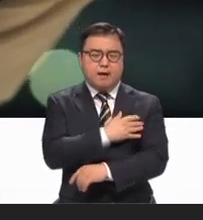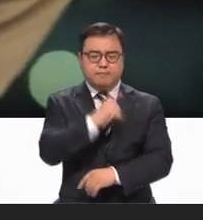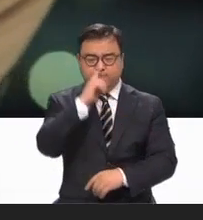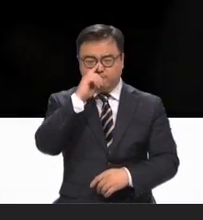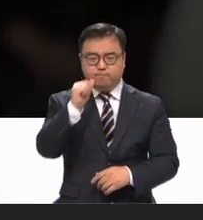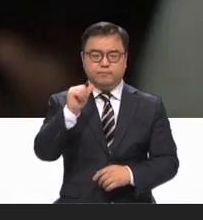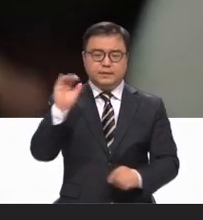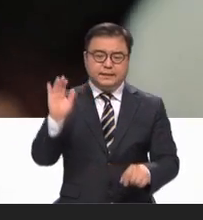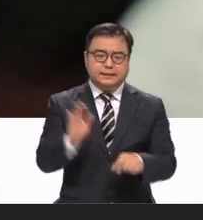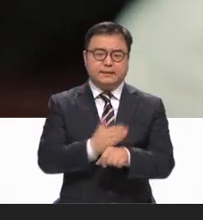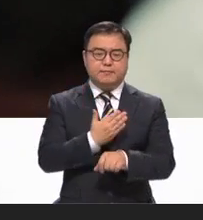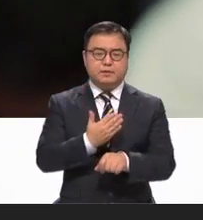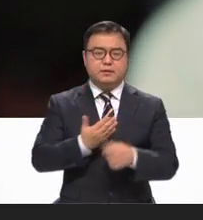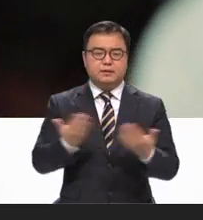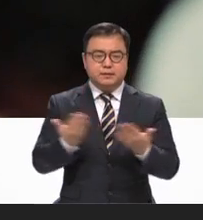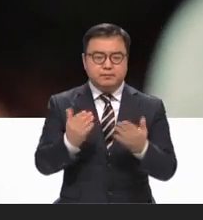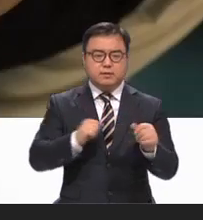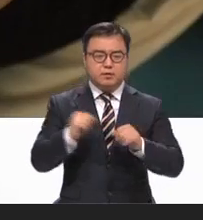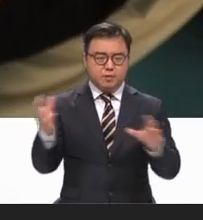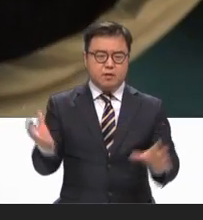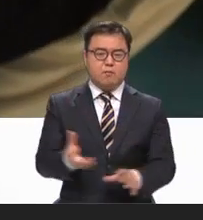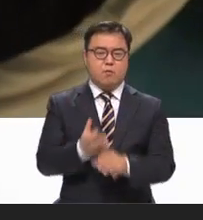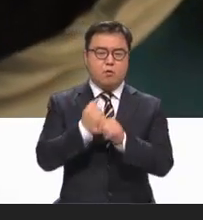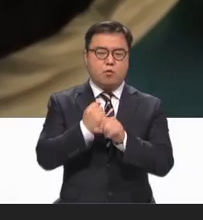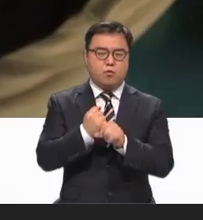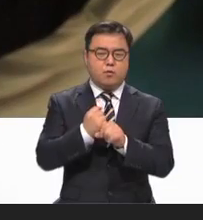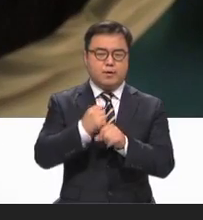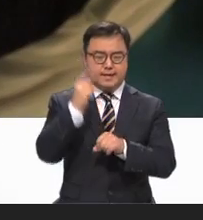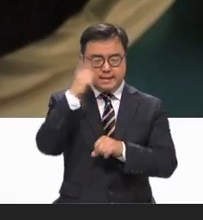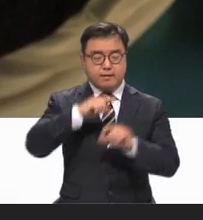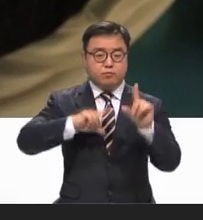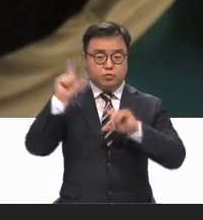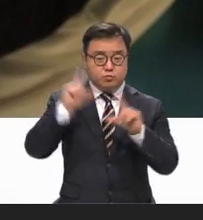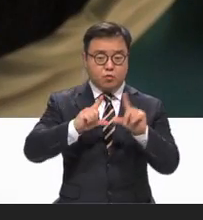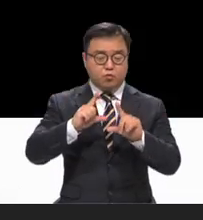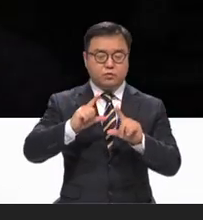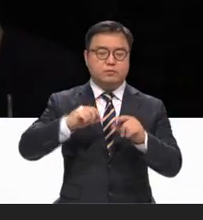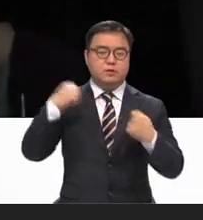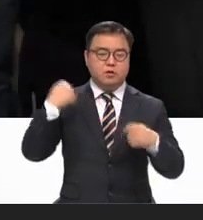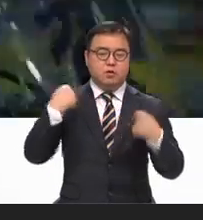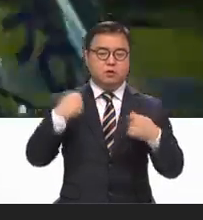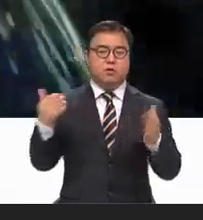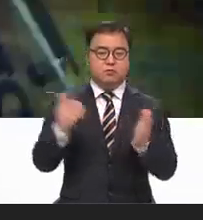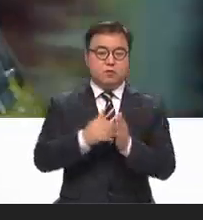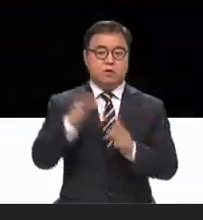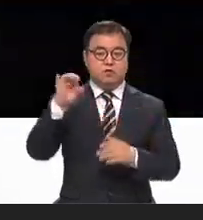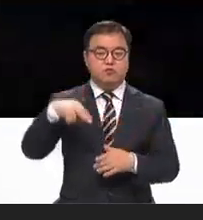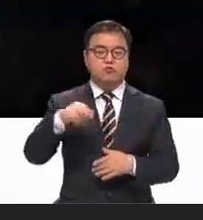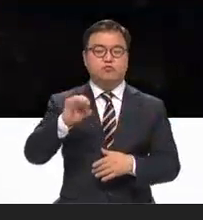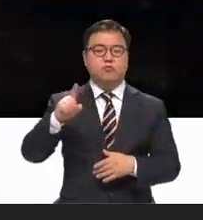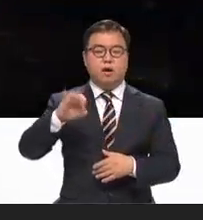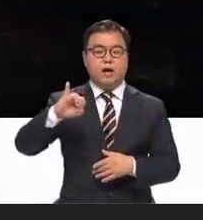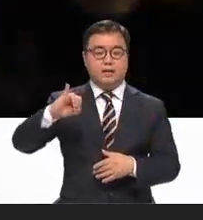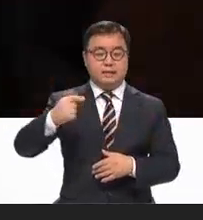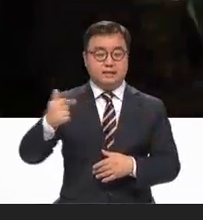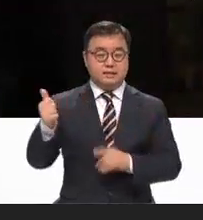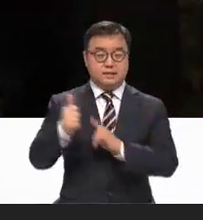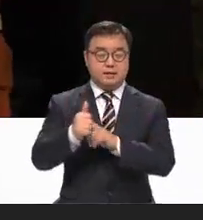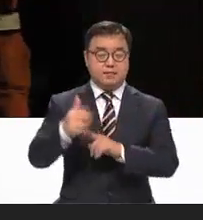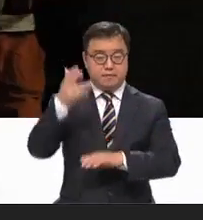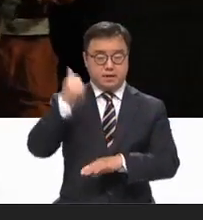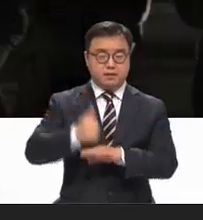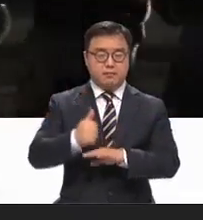모은 유사일의 가장 얄미운 캐릭터 야. 이걸 유아인 씨가 연기하면서 예. 마지막에 유아인 씨가 황정민 씨한테 얻어맞을